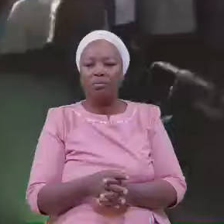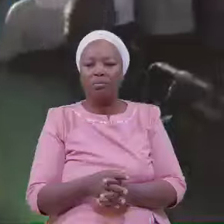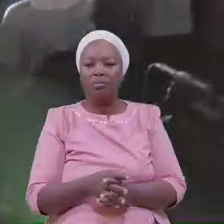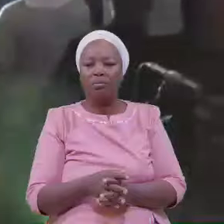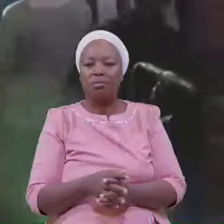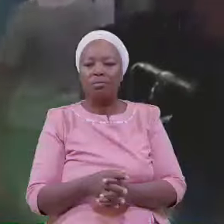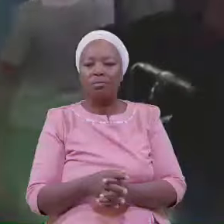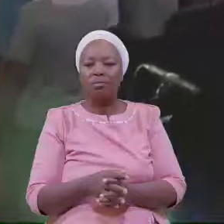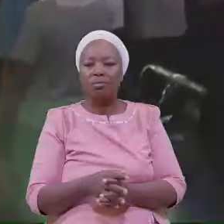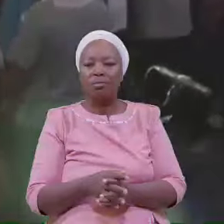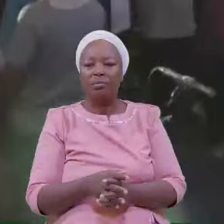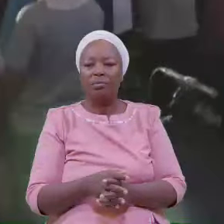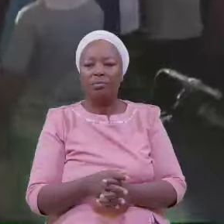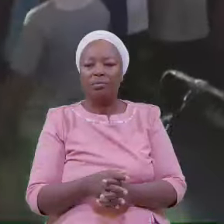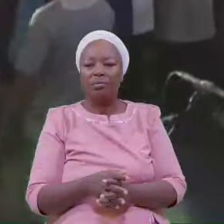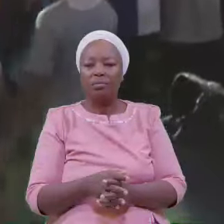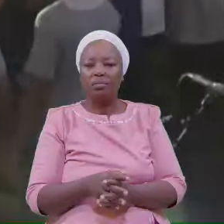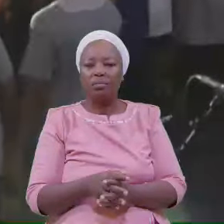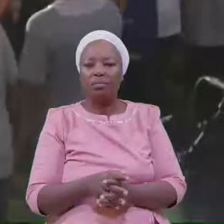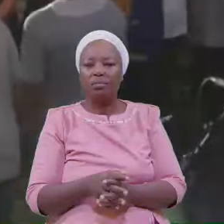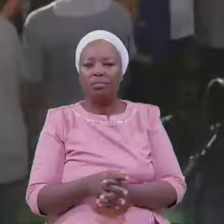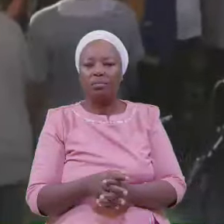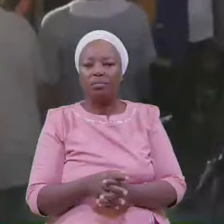Lahat ng nangangailangan ng kaligtasan,